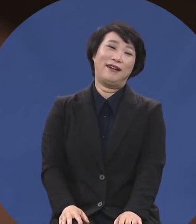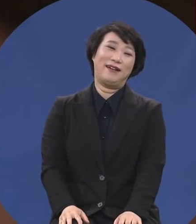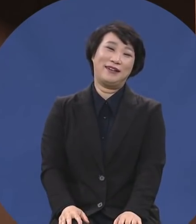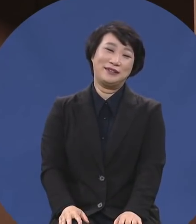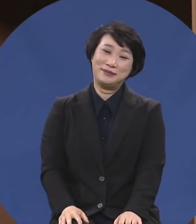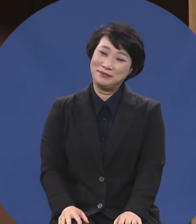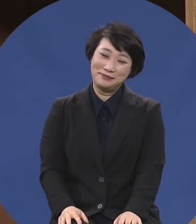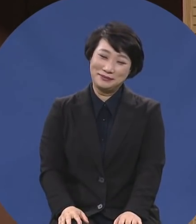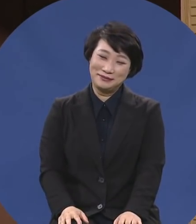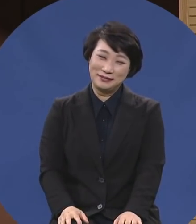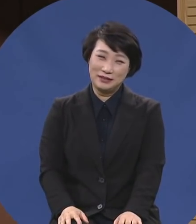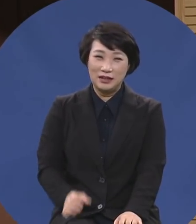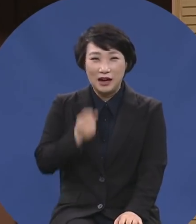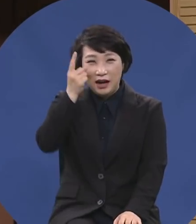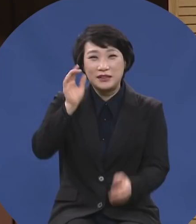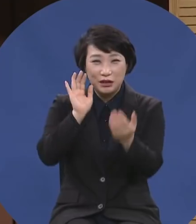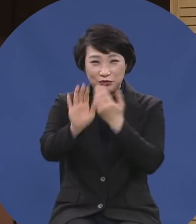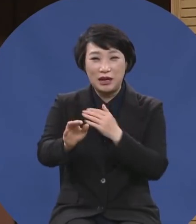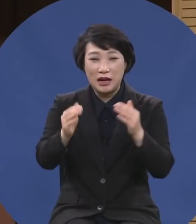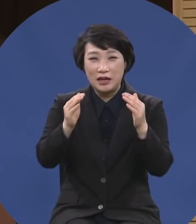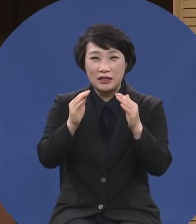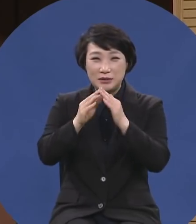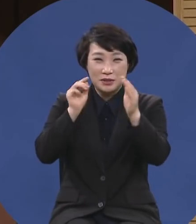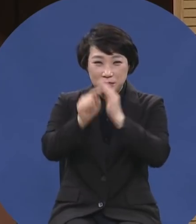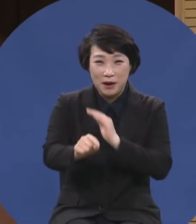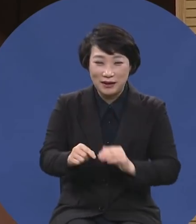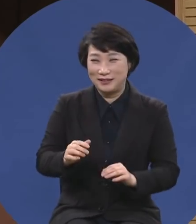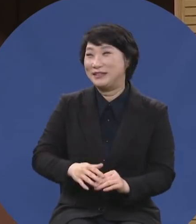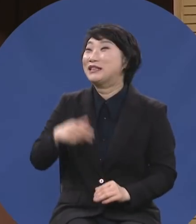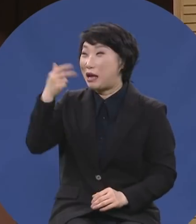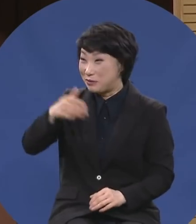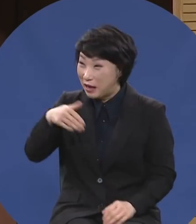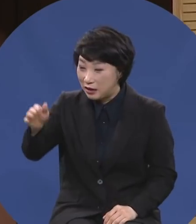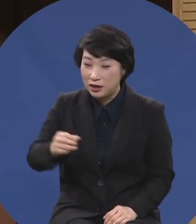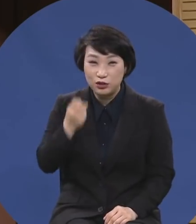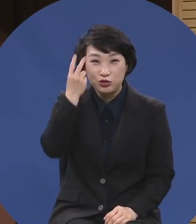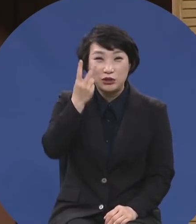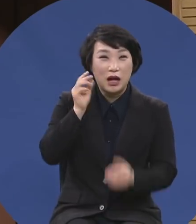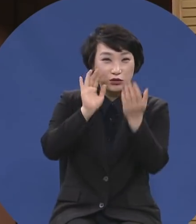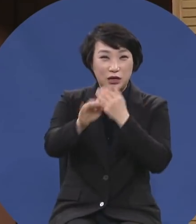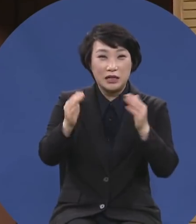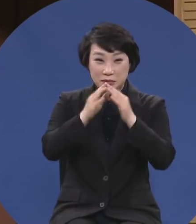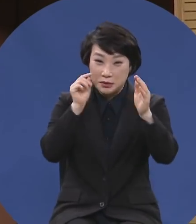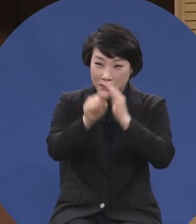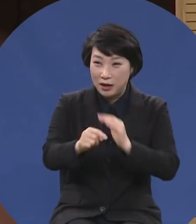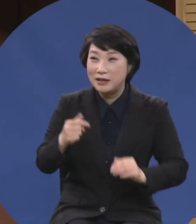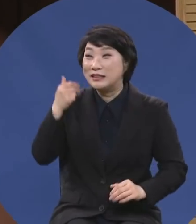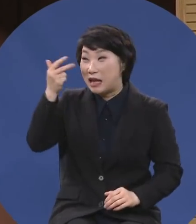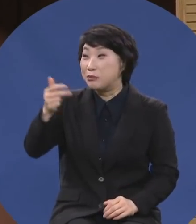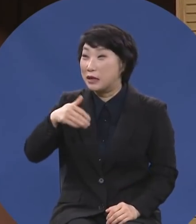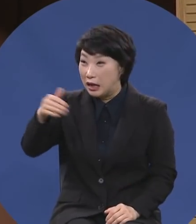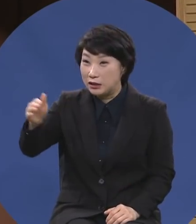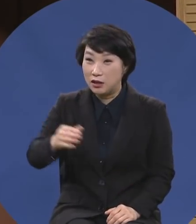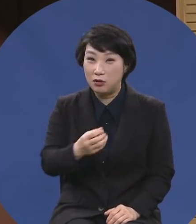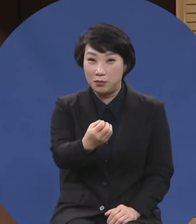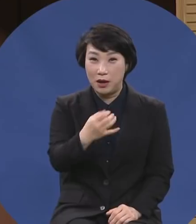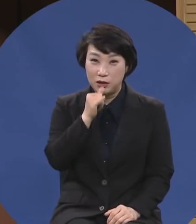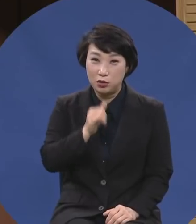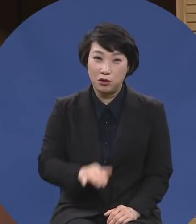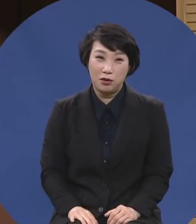예, 한 달이다 신방 가면 그때도 다음 주. 두 달이다 신방 가면 그때도 다음 주.